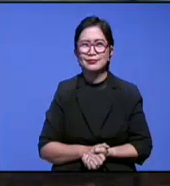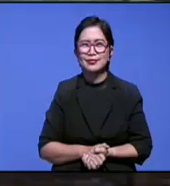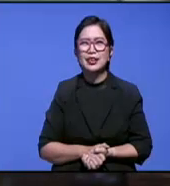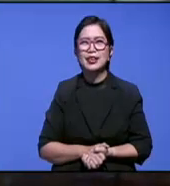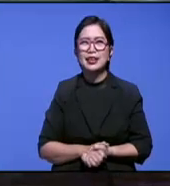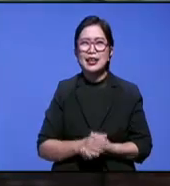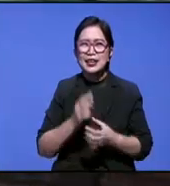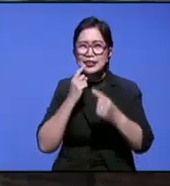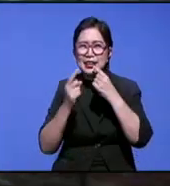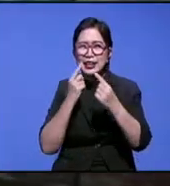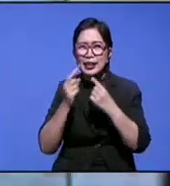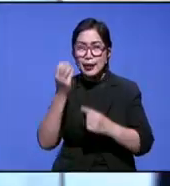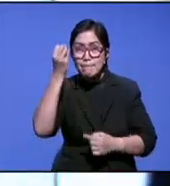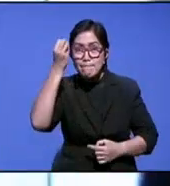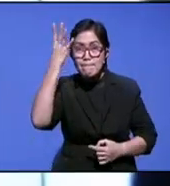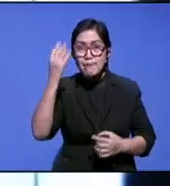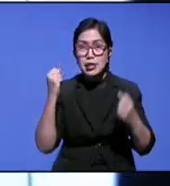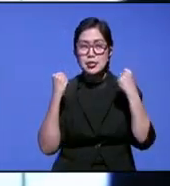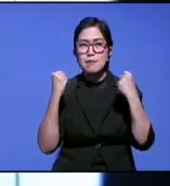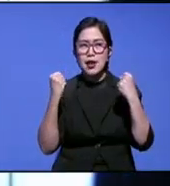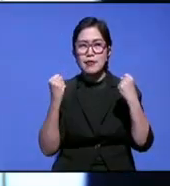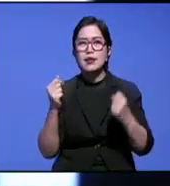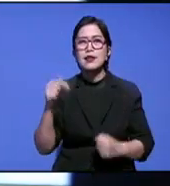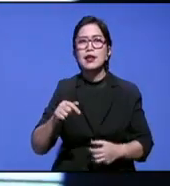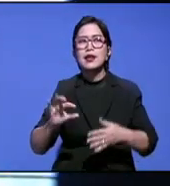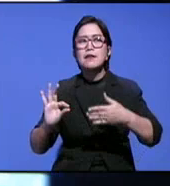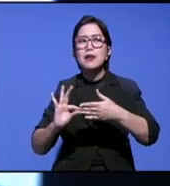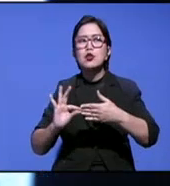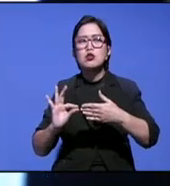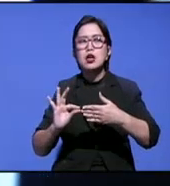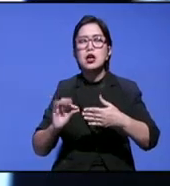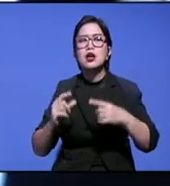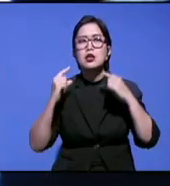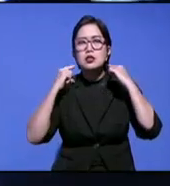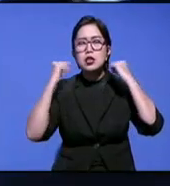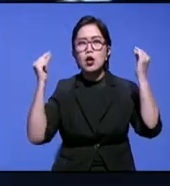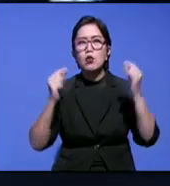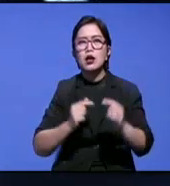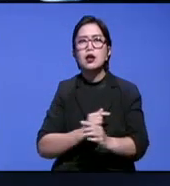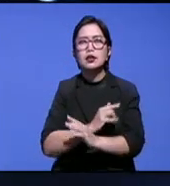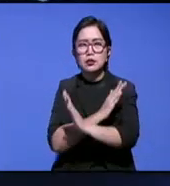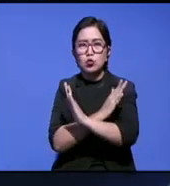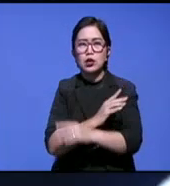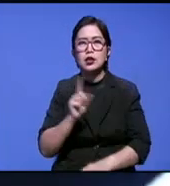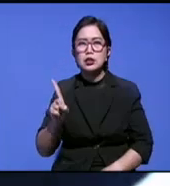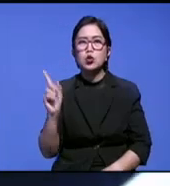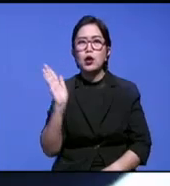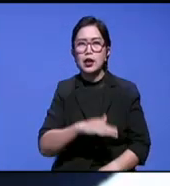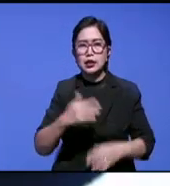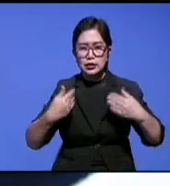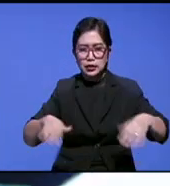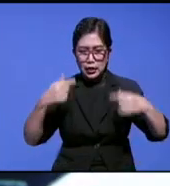Pemirsa, cerita inspiratif dan penuh semangat kali ini hadir dari Madura, Jawa Timur. Satu hari usai melahirkan, seorang guru dari